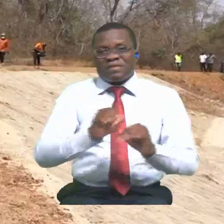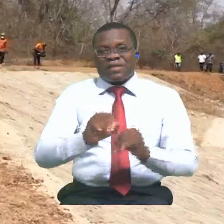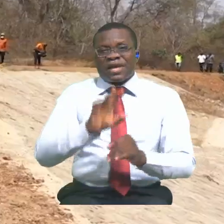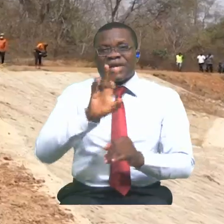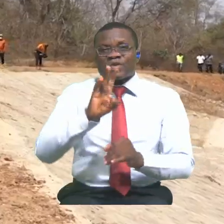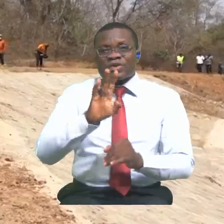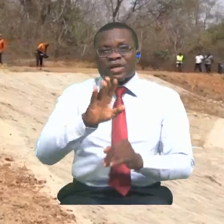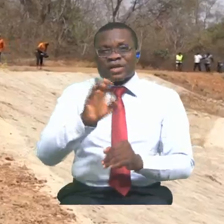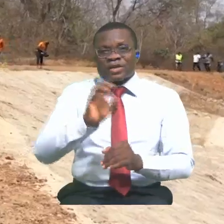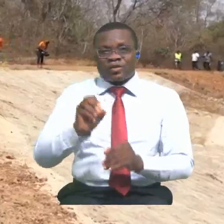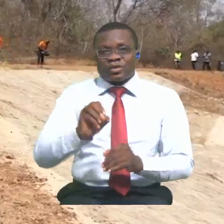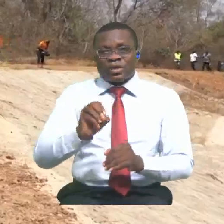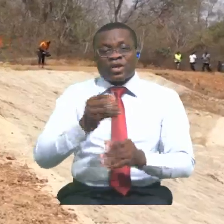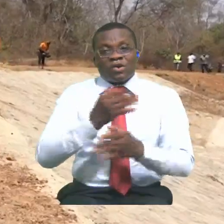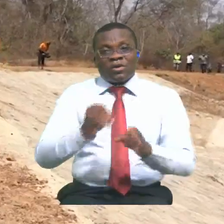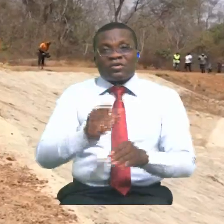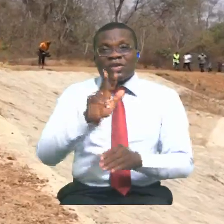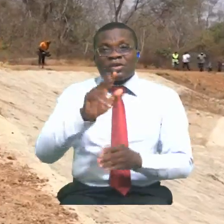sera livré le 31